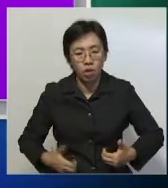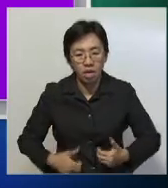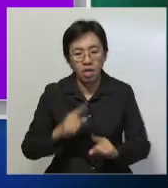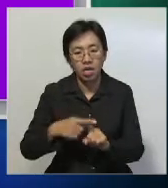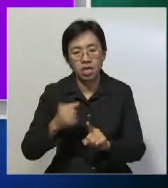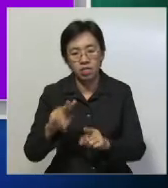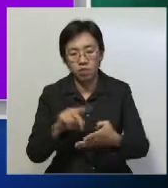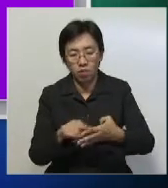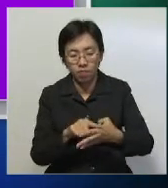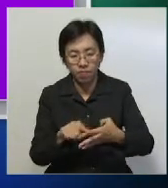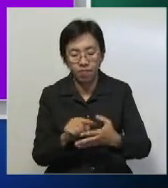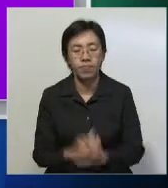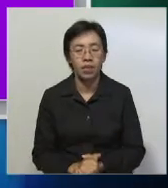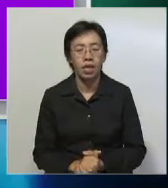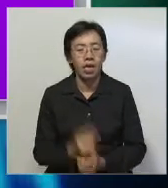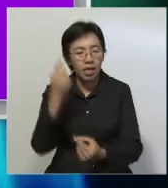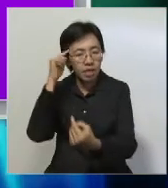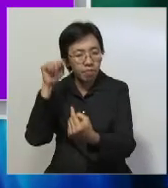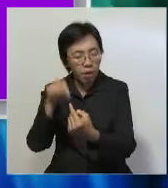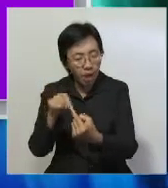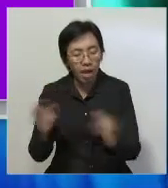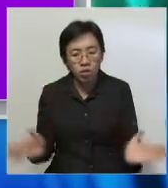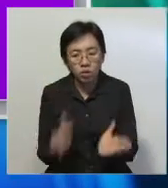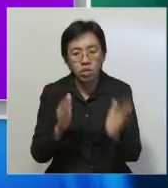นี้โดยมีการตั้งเป้านะคะช่วยสร้